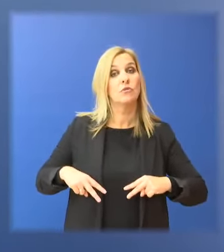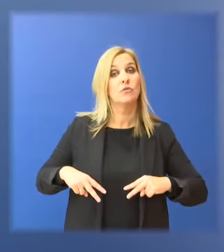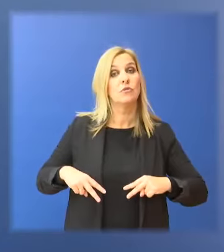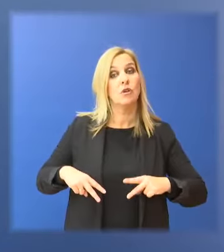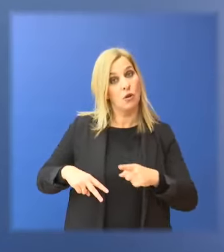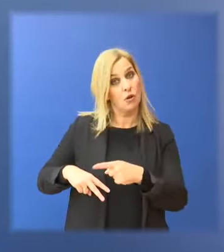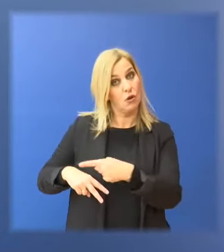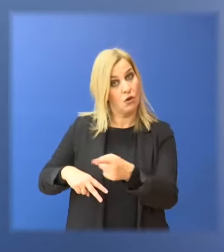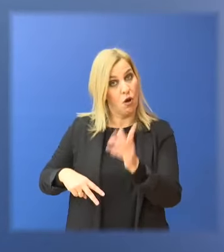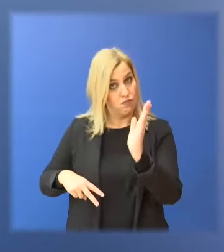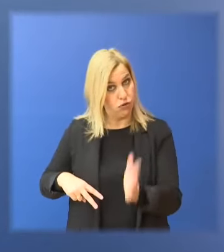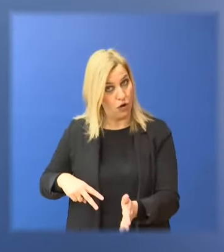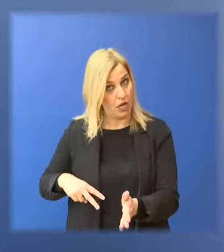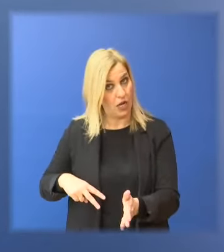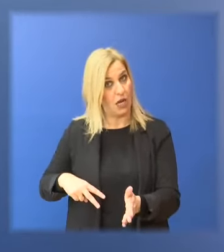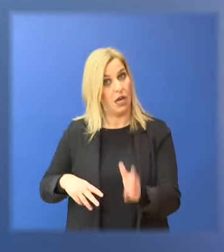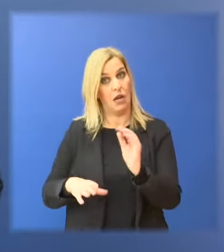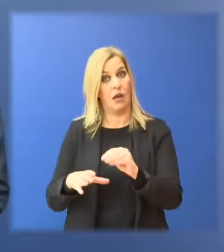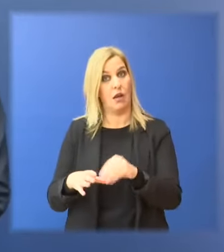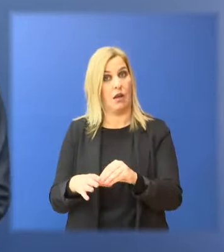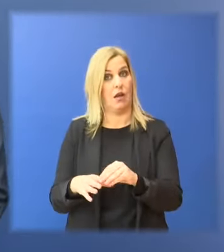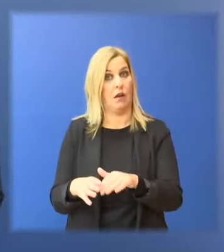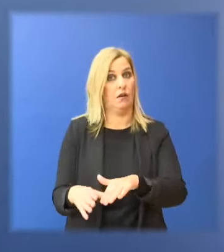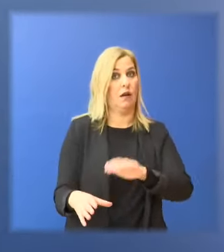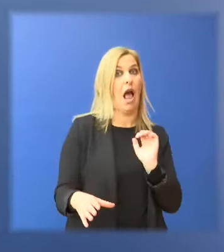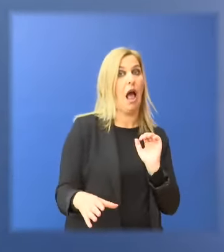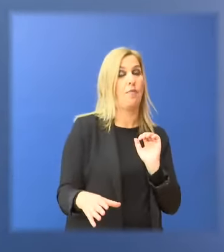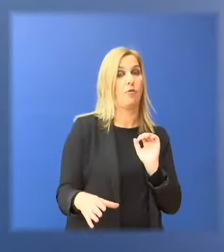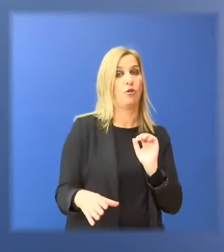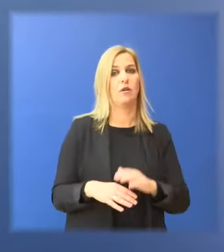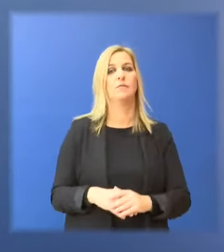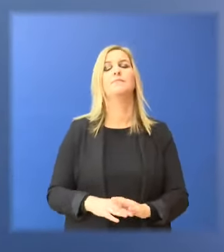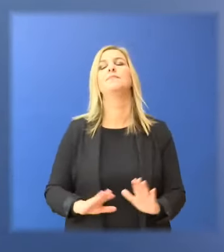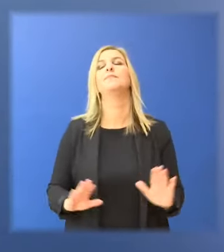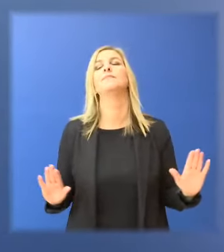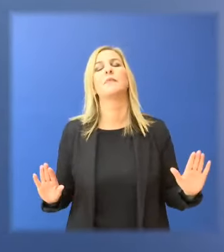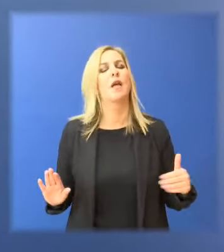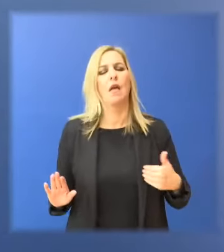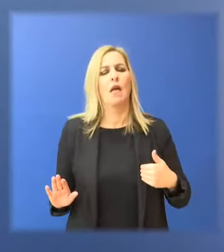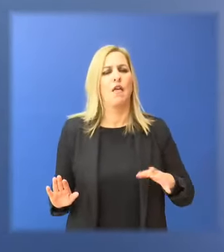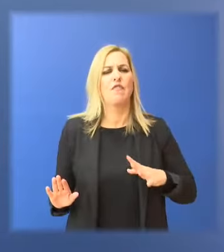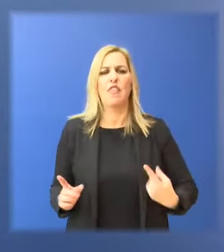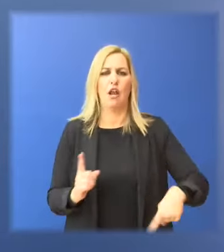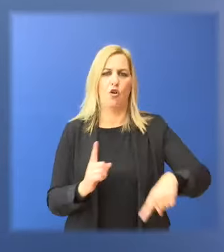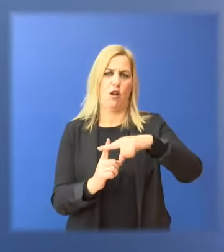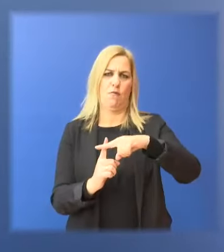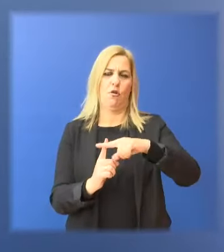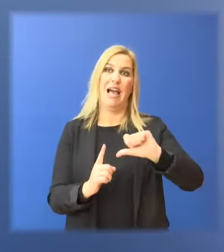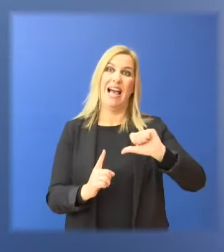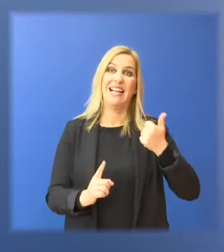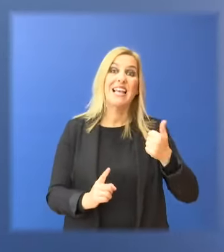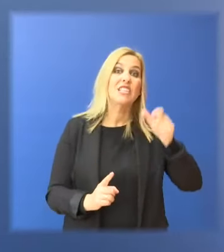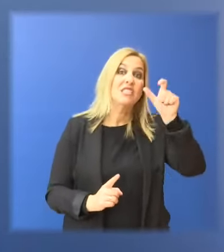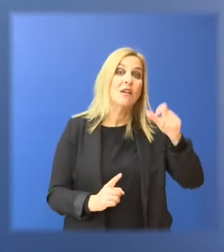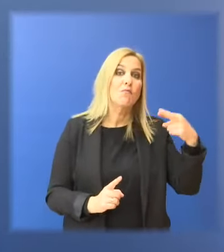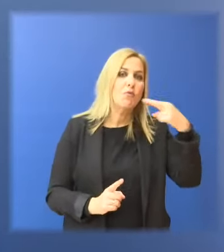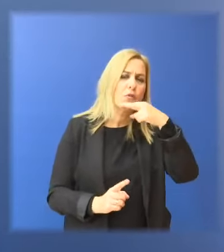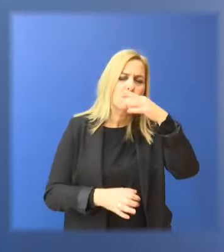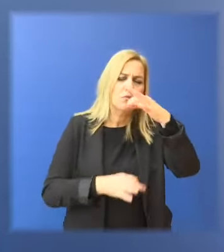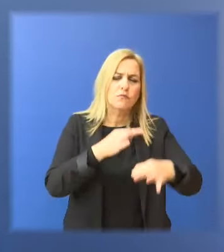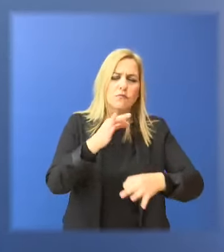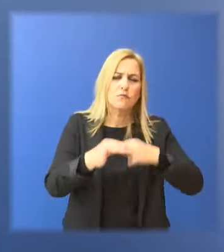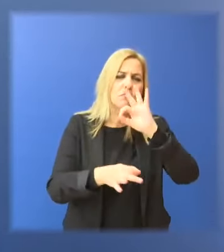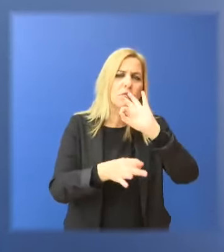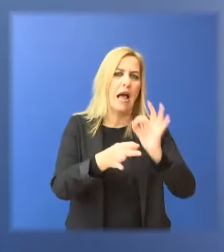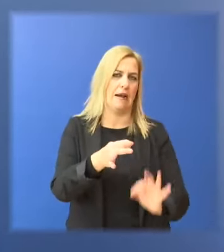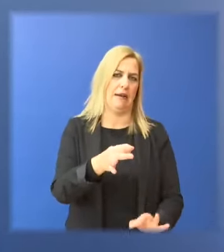της αποχής? Ευχαριστώ. Κοιτάξτε, εγώ δεν έχω κάτι να προσθέσω περισσότερο από όσα ανέφερε χθες πολύ αναλυτικά ο Πρωθυπουργός.